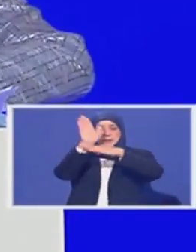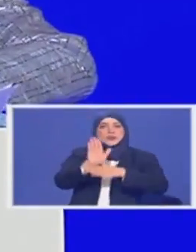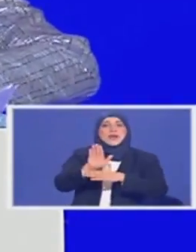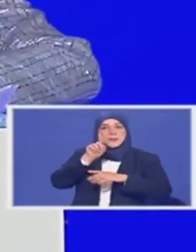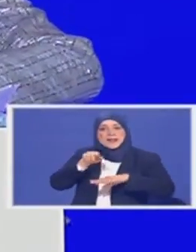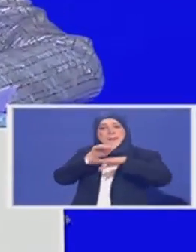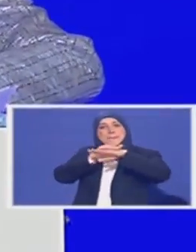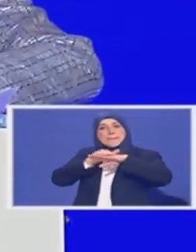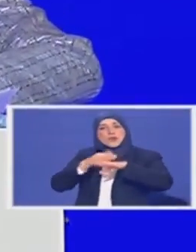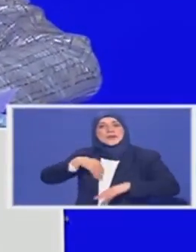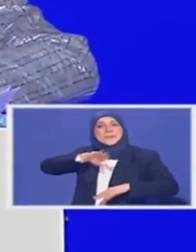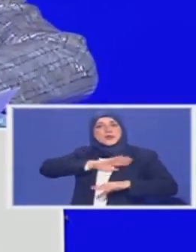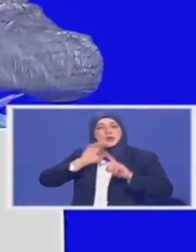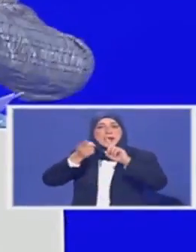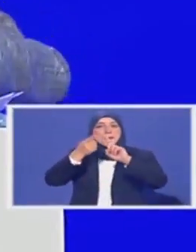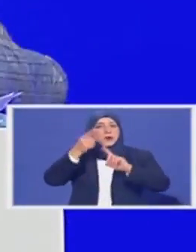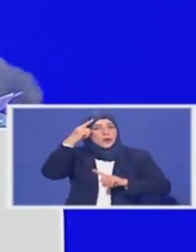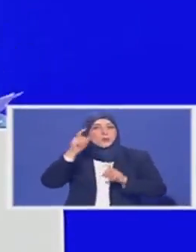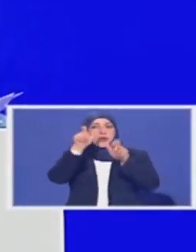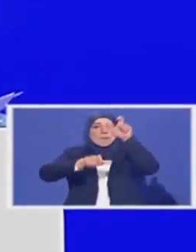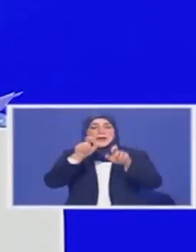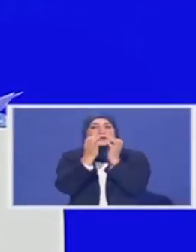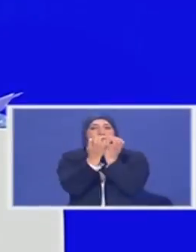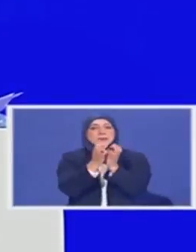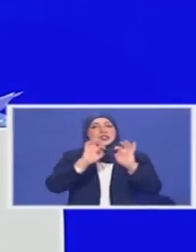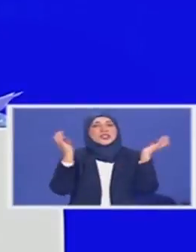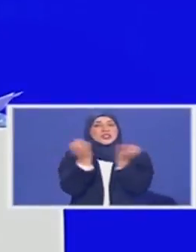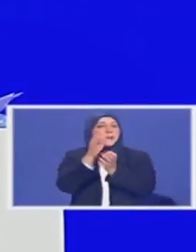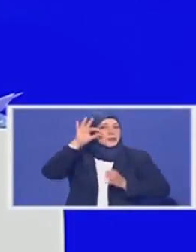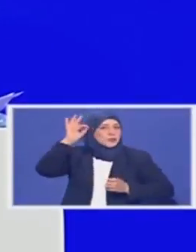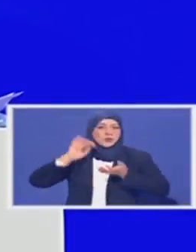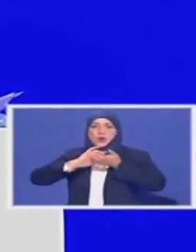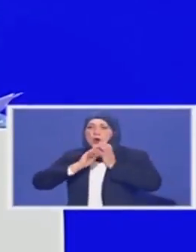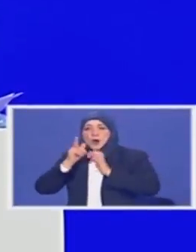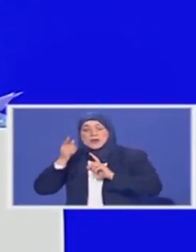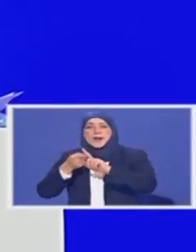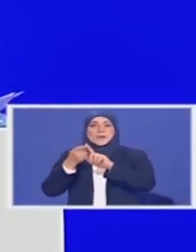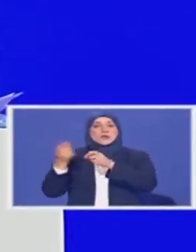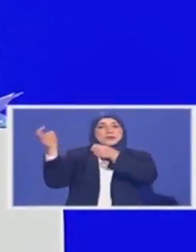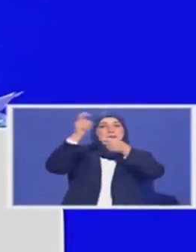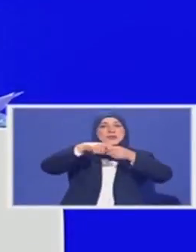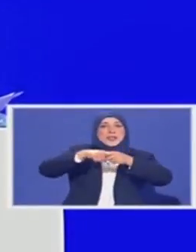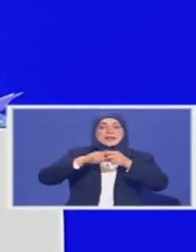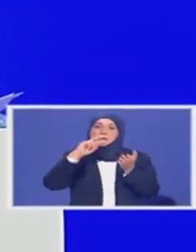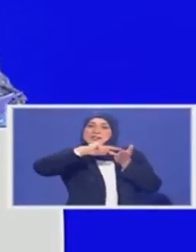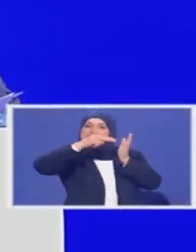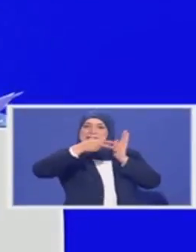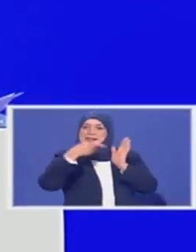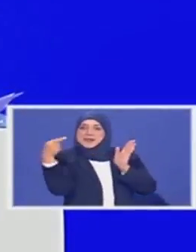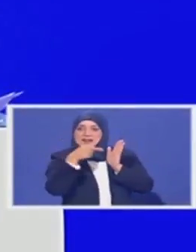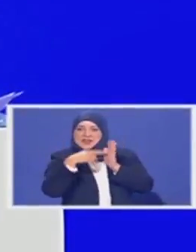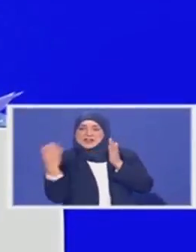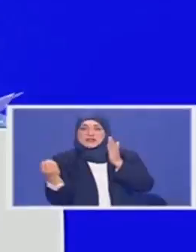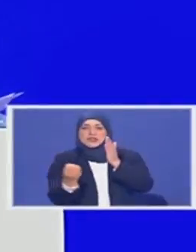هذه المسؤولية في وانخراط المجموعة الوطنية في هذه الخطة. لهنا